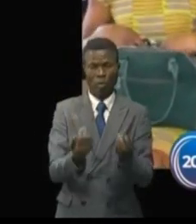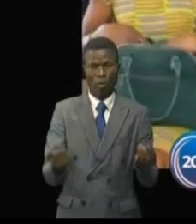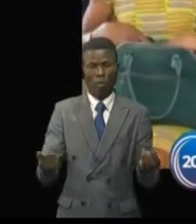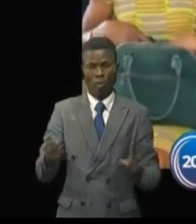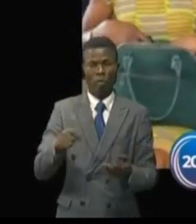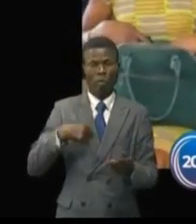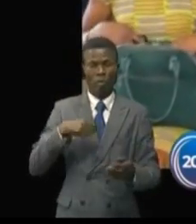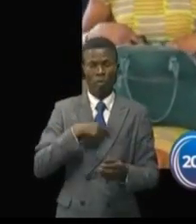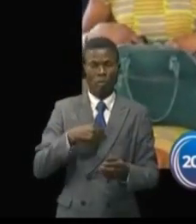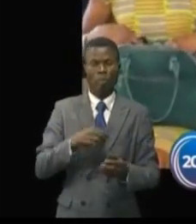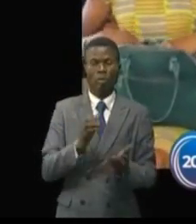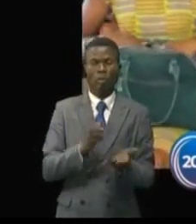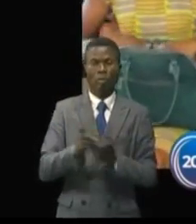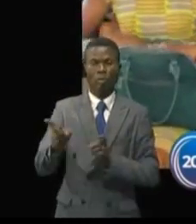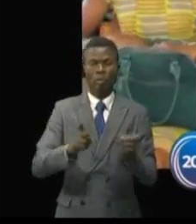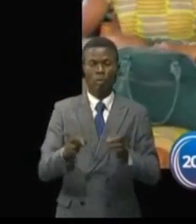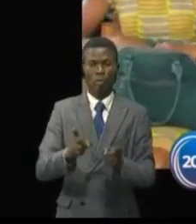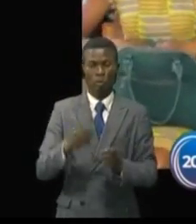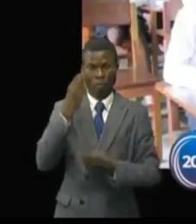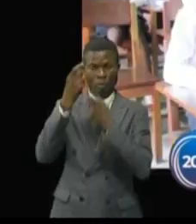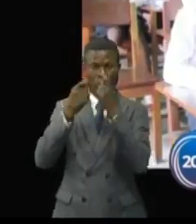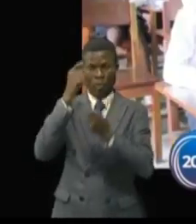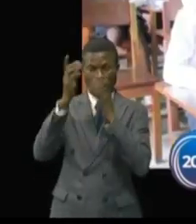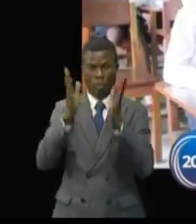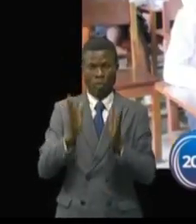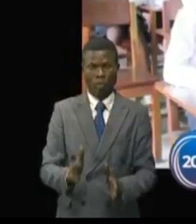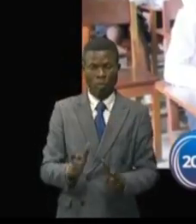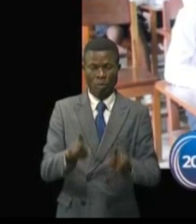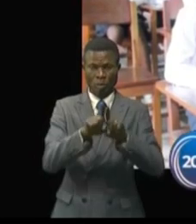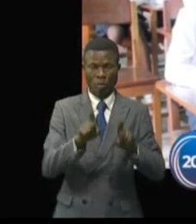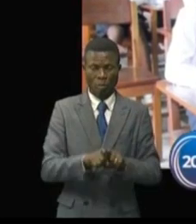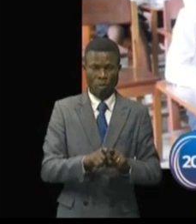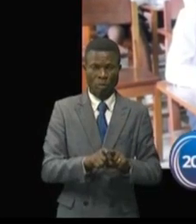de tourisme, il y a la filière accueil et il y a aussi